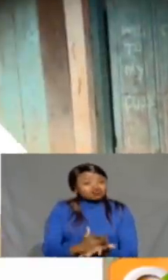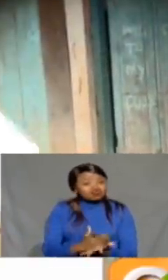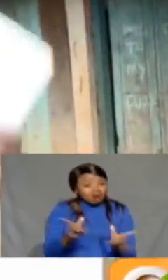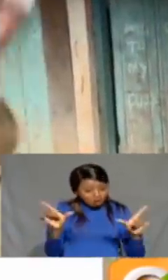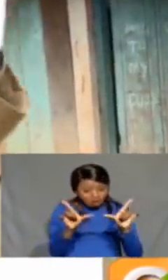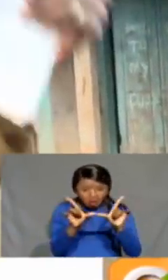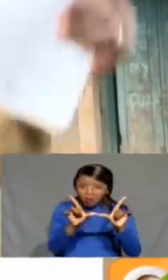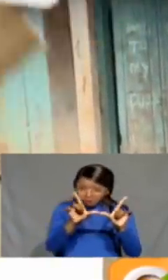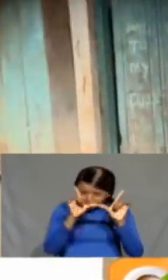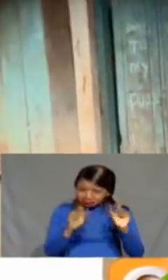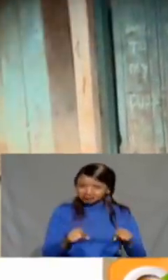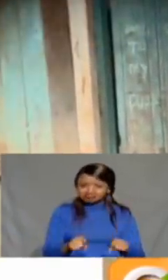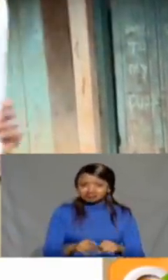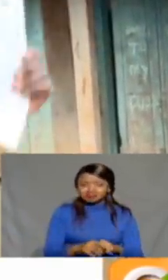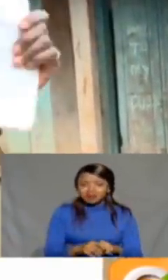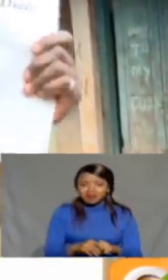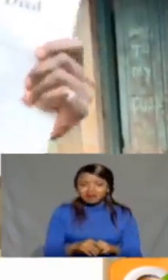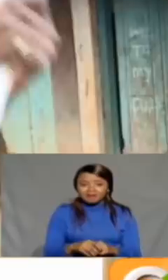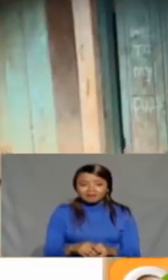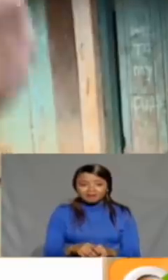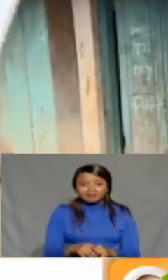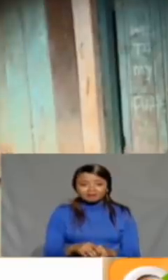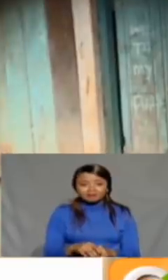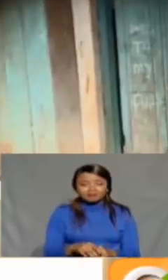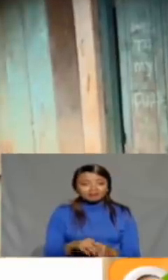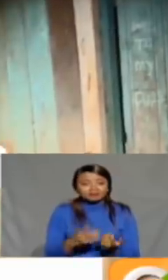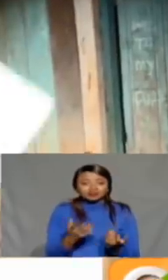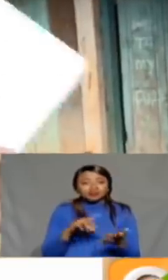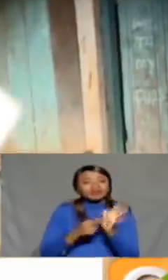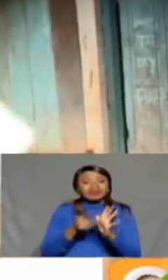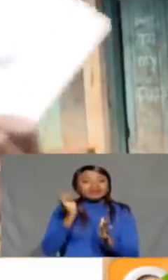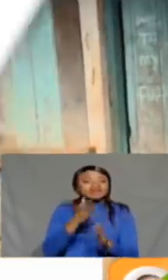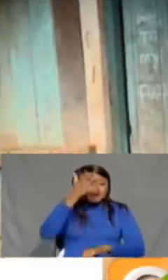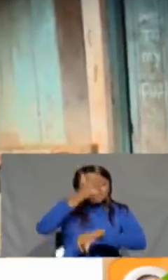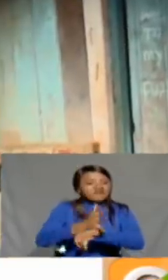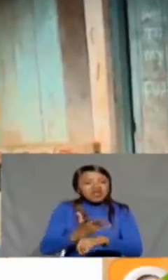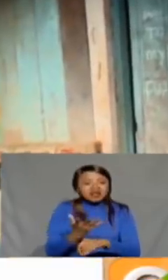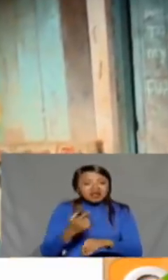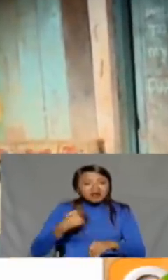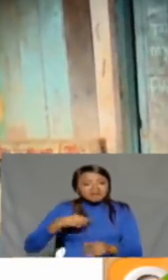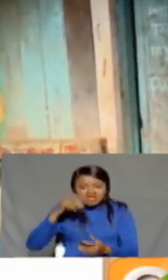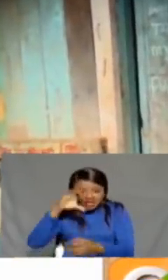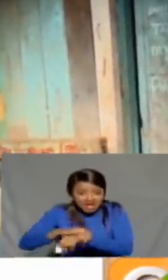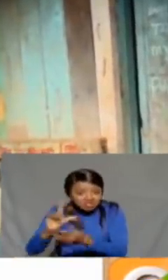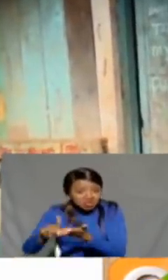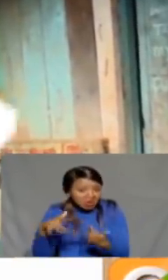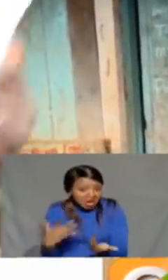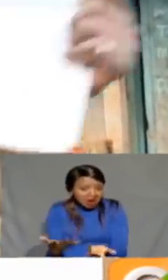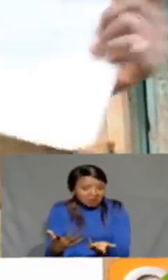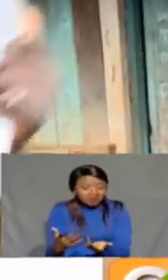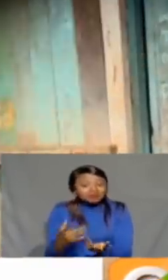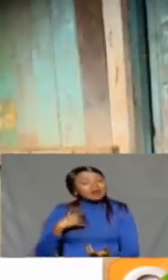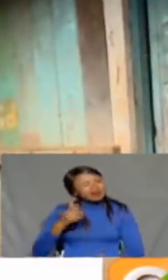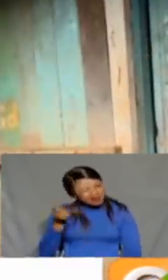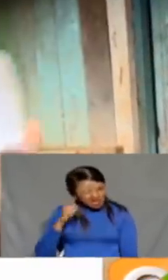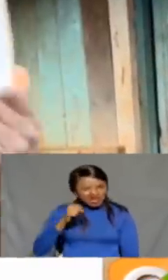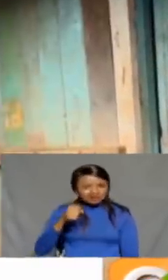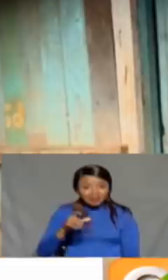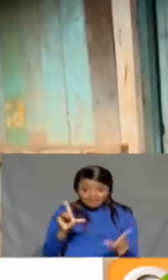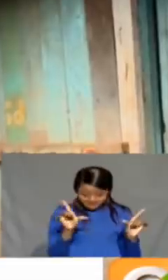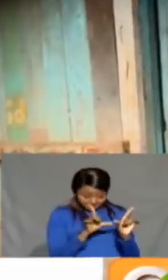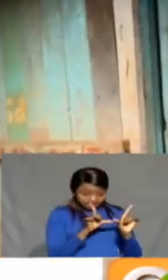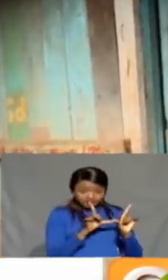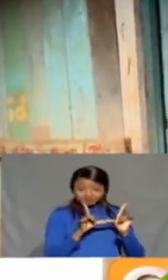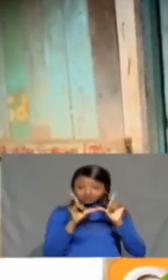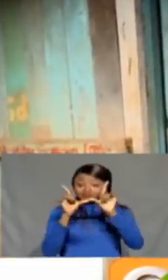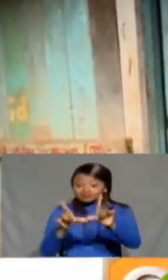inachukua loan. Sasa kwa nini na ni Nairobi? Sasa ingekuwa ati ni fake title. Oh, ulienda mpaka Nairobi. Nikachukua